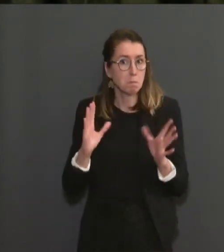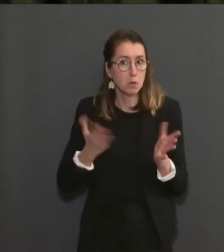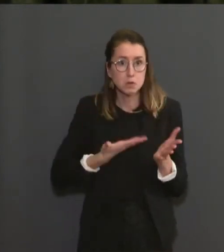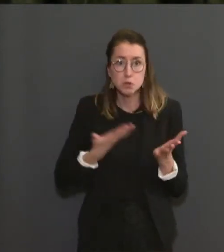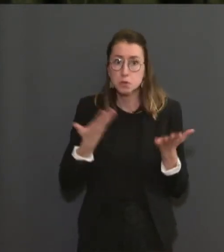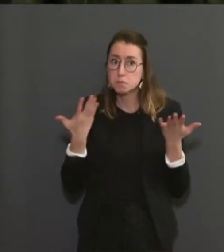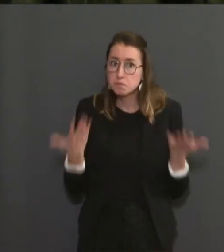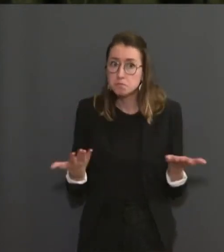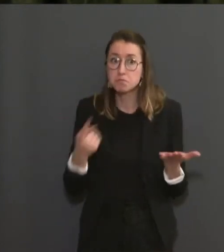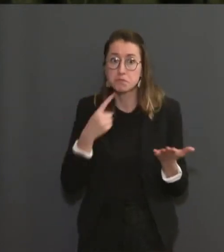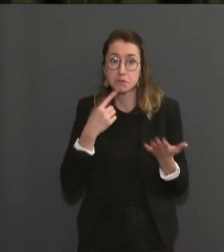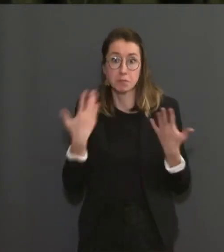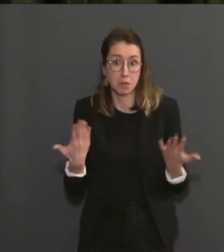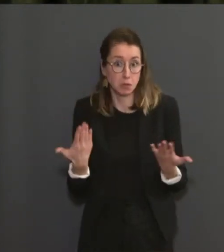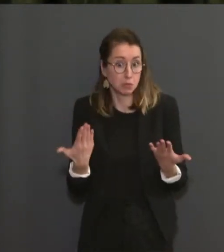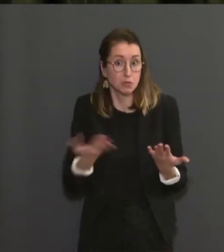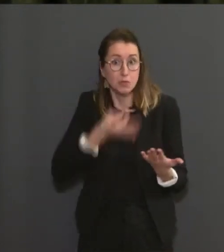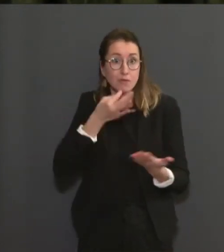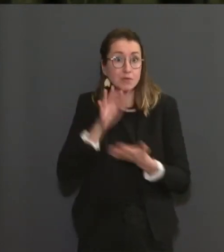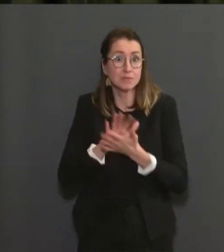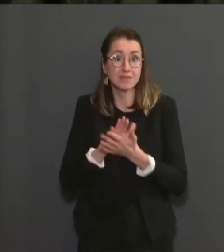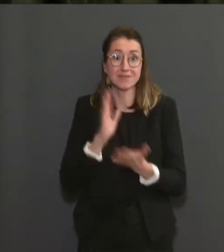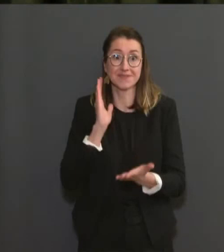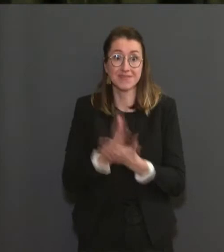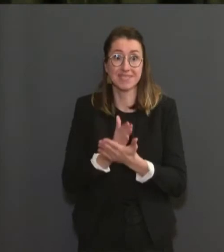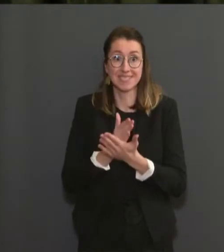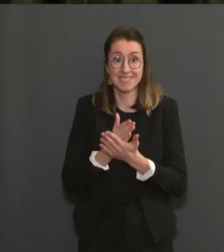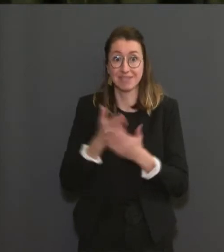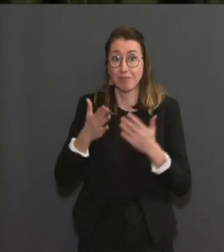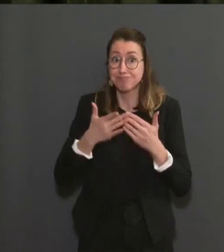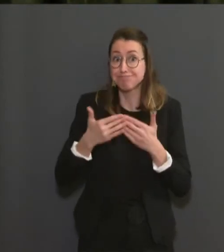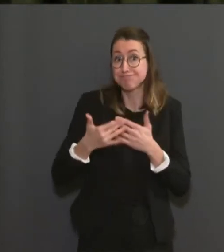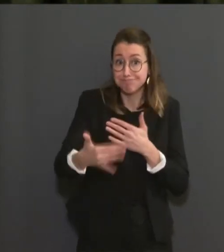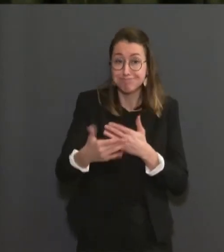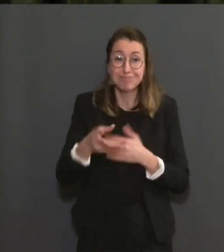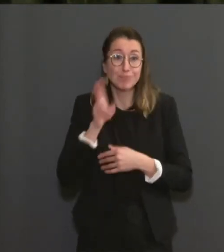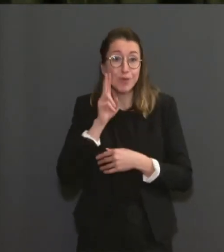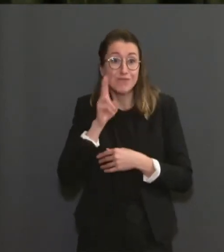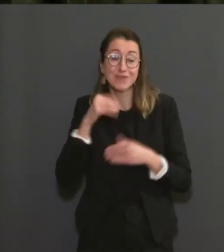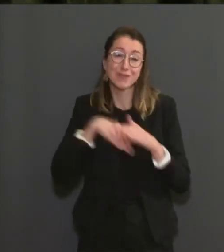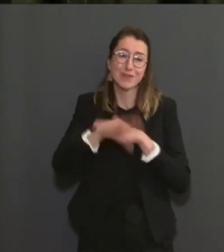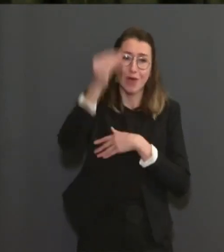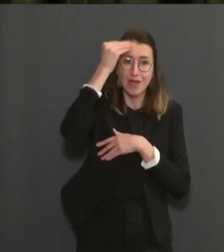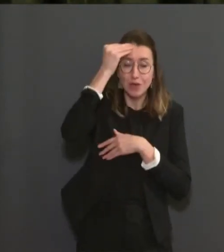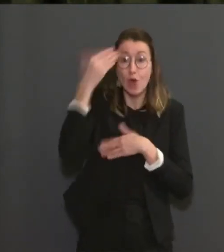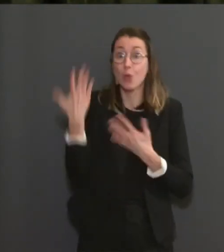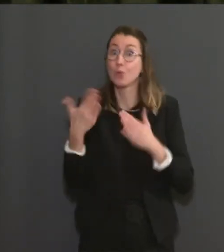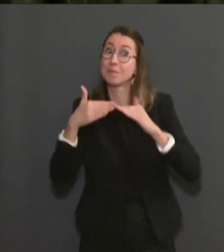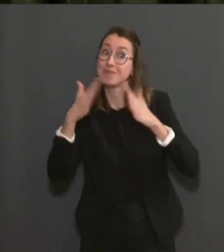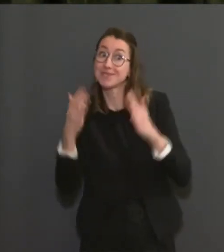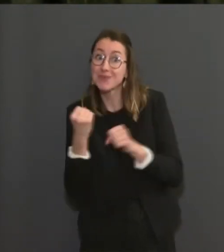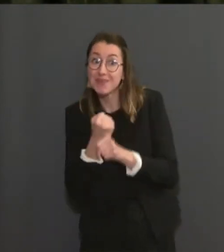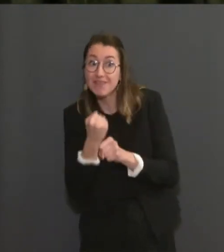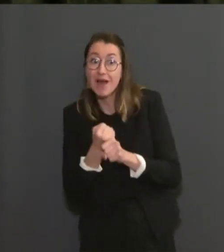vous souhaiter une bonne semaine à l'école, une bonne semaine à la maison, une bonne semaine